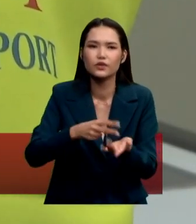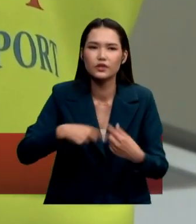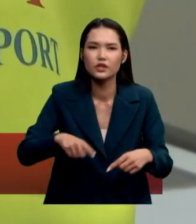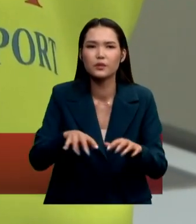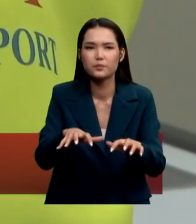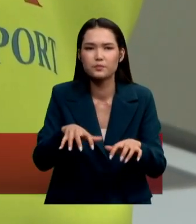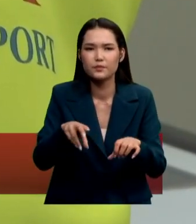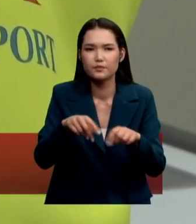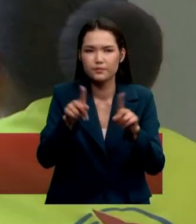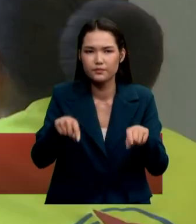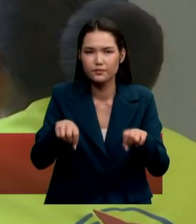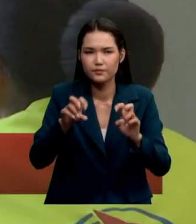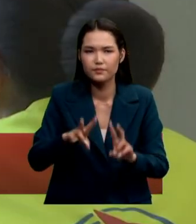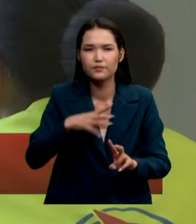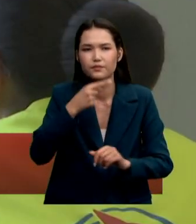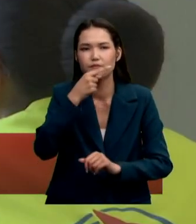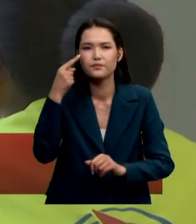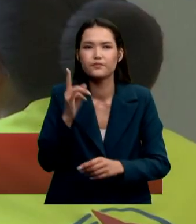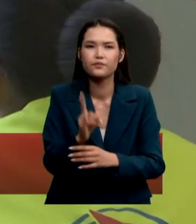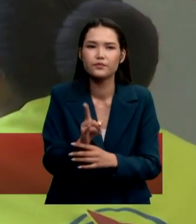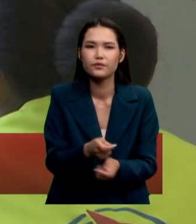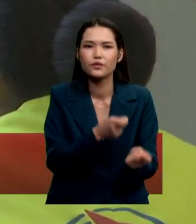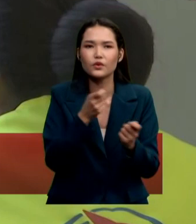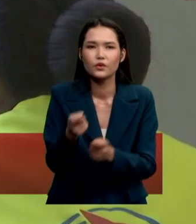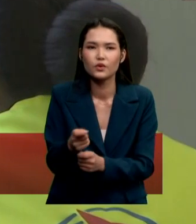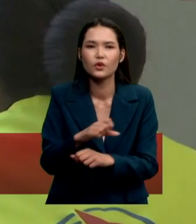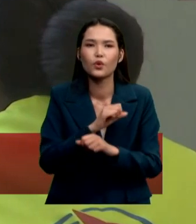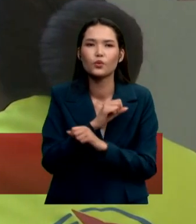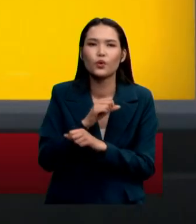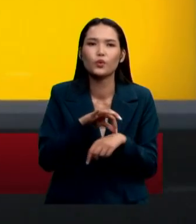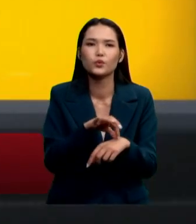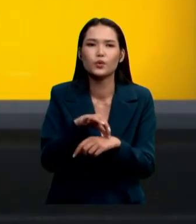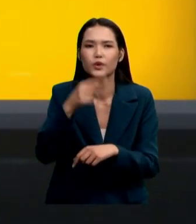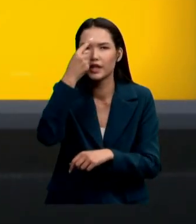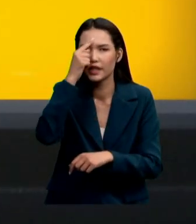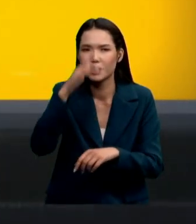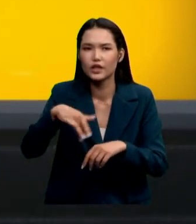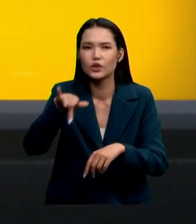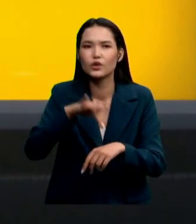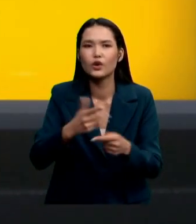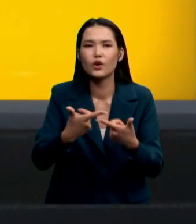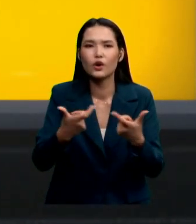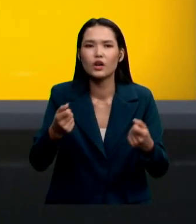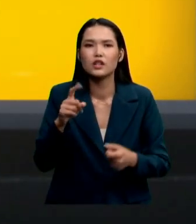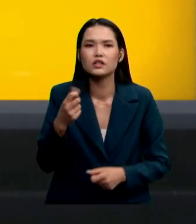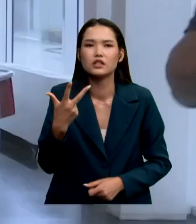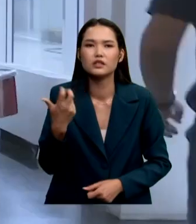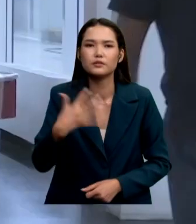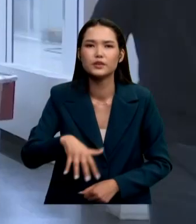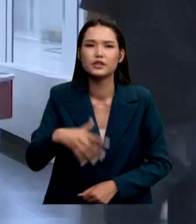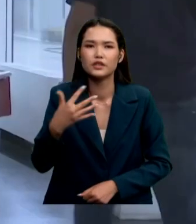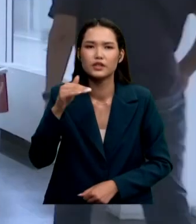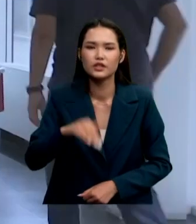из терминала. Напомню, что недавно один из таксистов в Алмате довез туристов из Индии в городскую гостиницу за